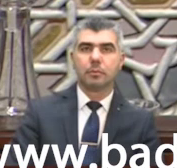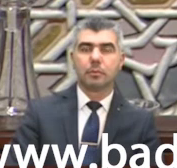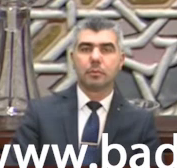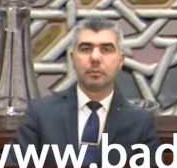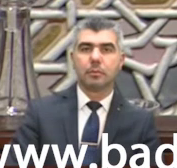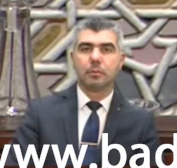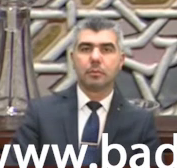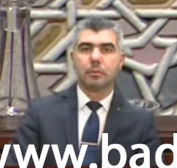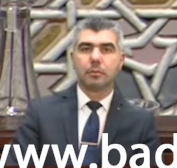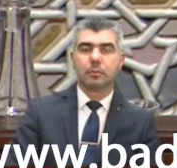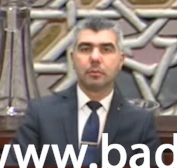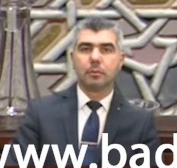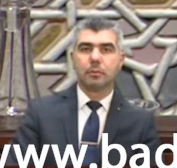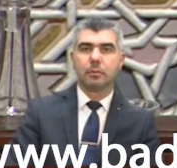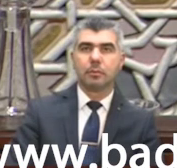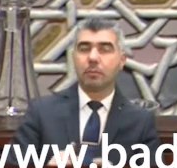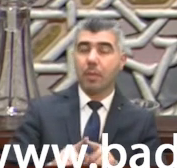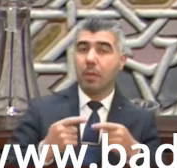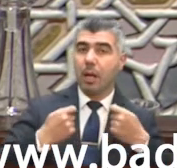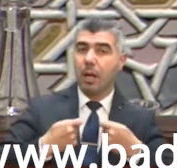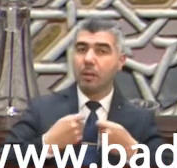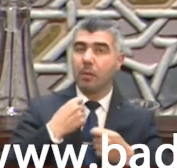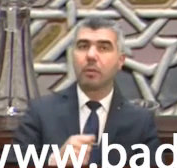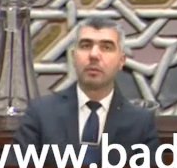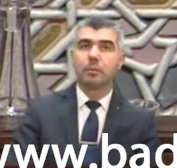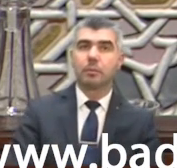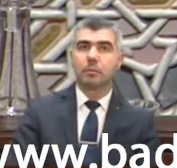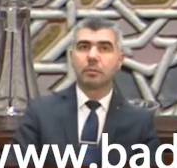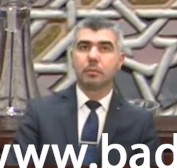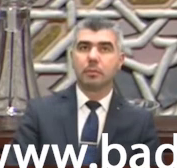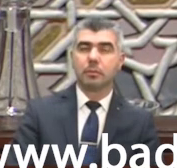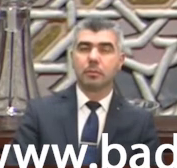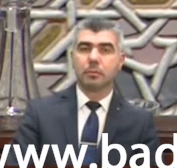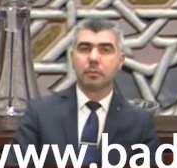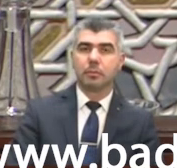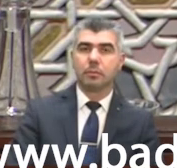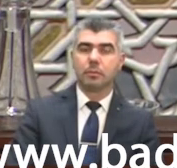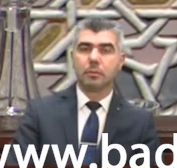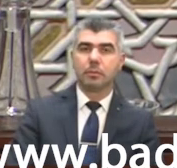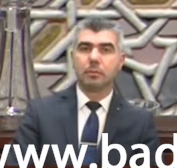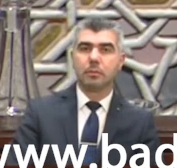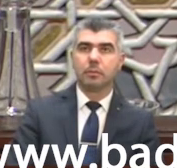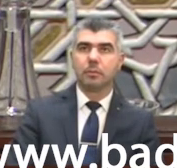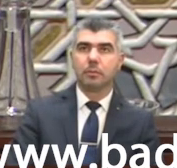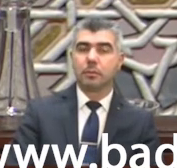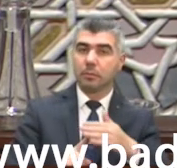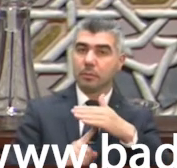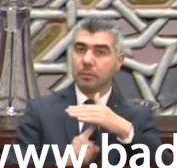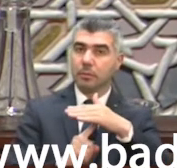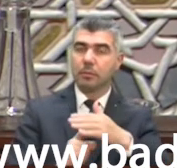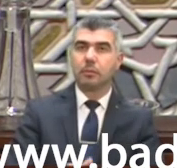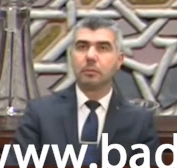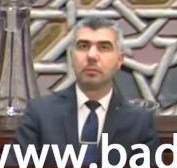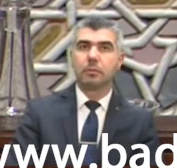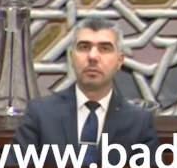وكملتوا ولا باقي؟ لا دابا السيد الرئيس دخل قال لك. لا ولكن كملتوا، ولكن كملتوا نقطة النظام ديالكم. واش أنا قلت كملت السيد الرئيس؟